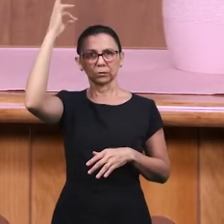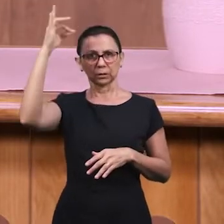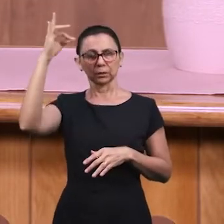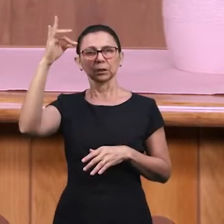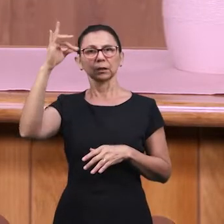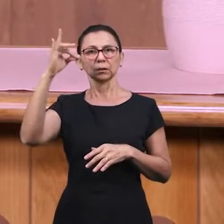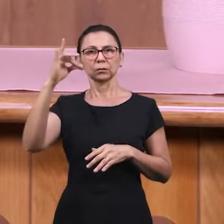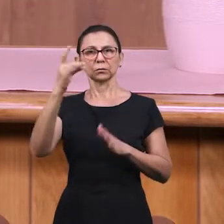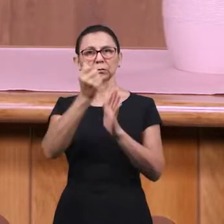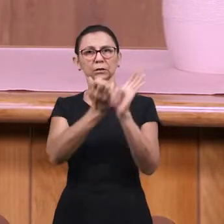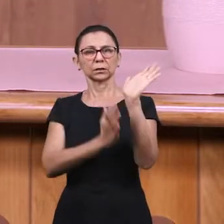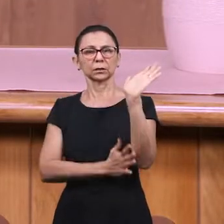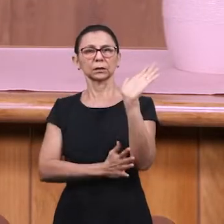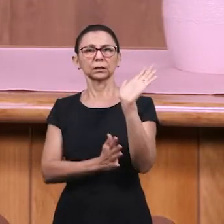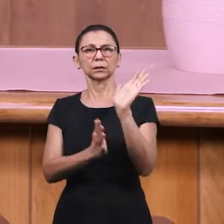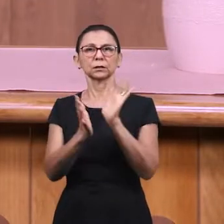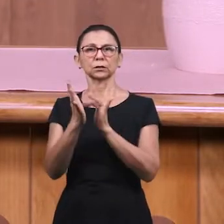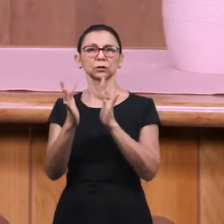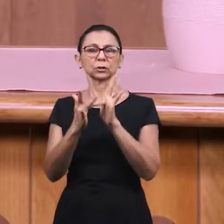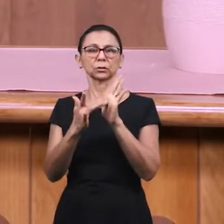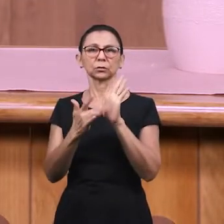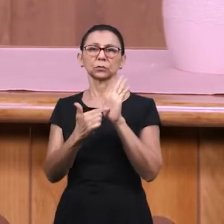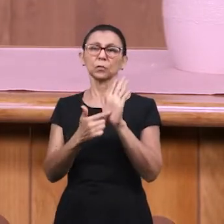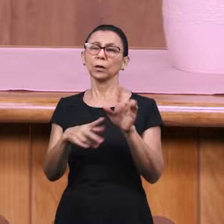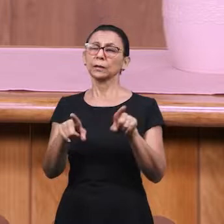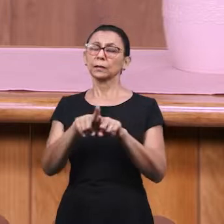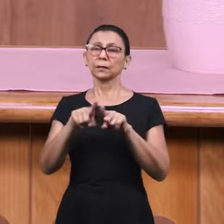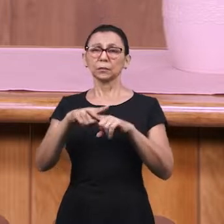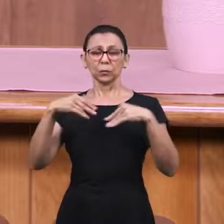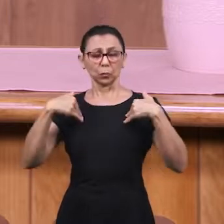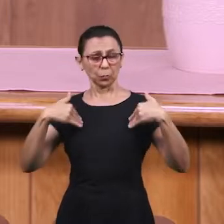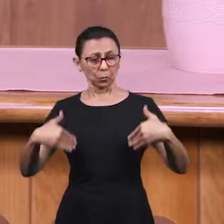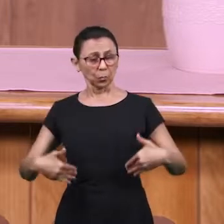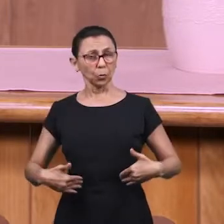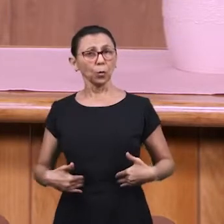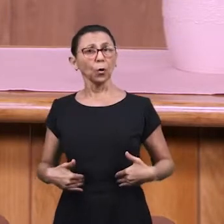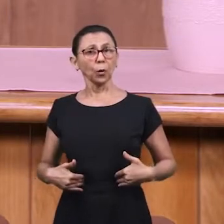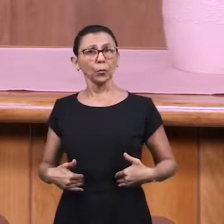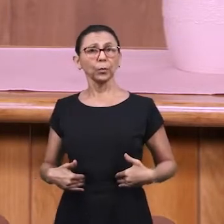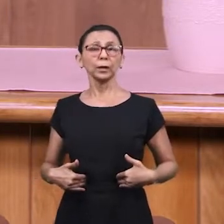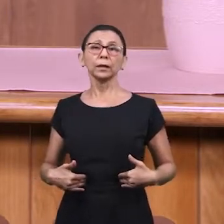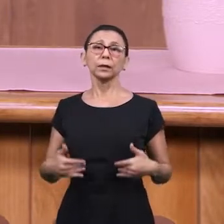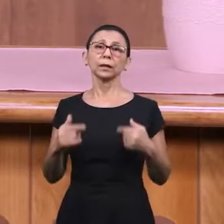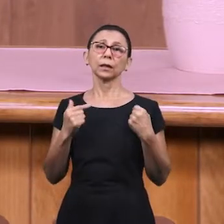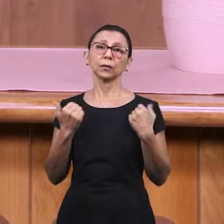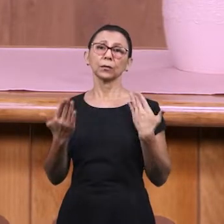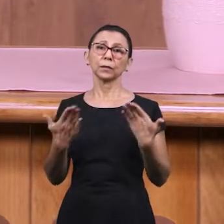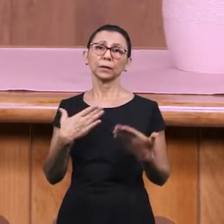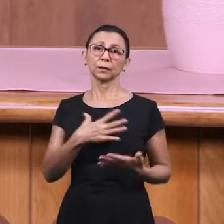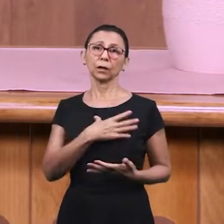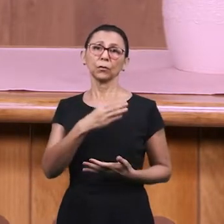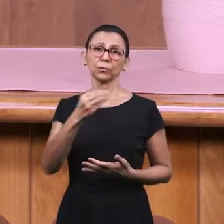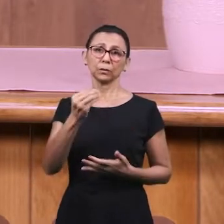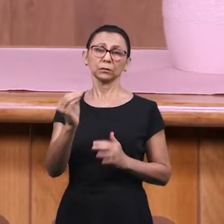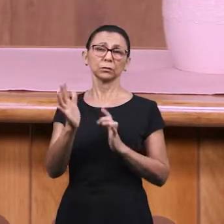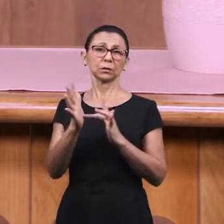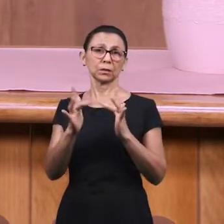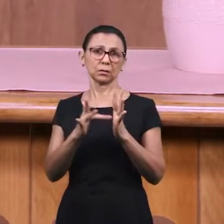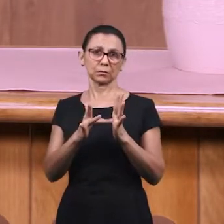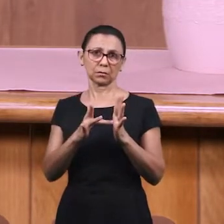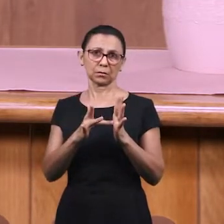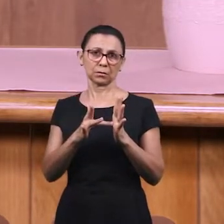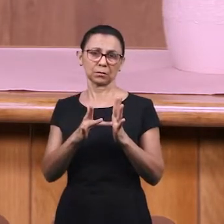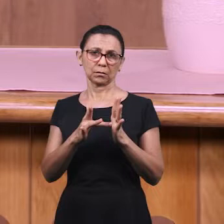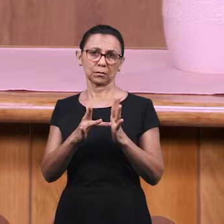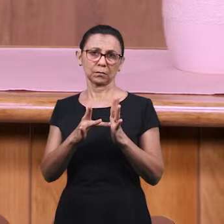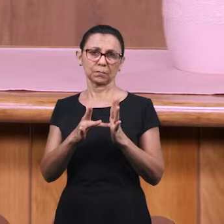и кровь Иисуса говорит о Духе Святом. И слово от Отца и тело – это тело Иисуса Христа, где